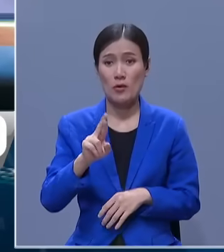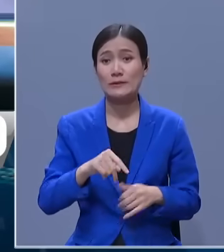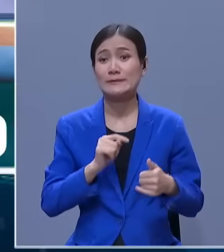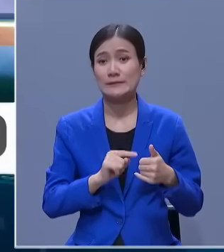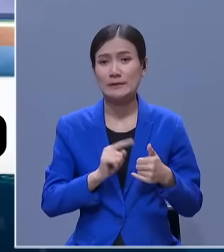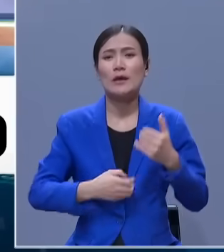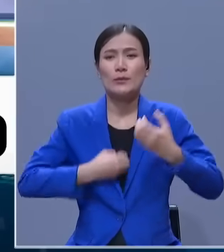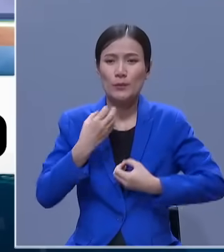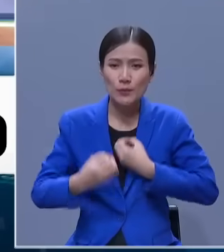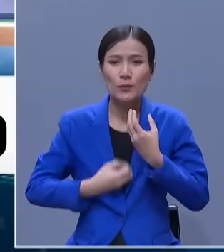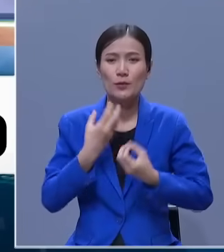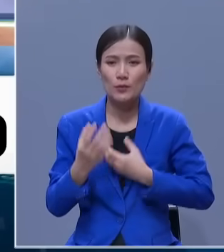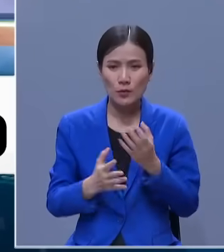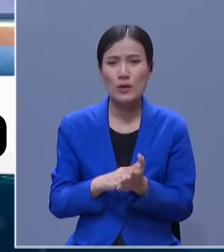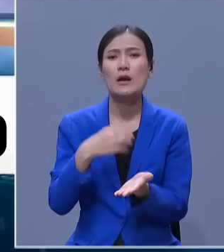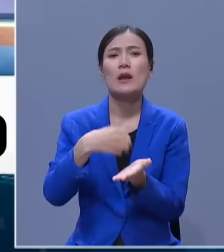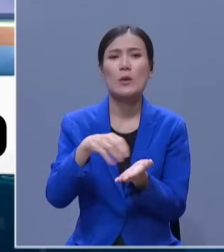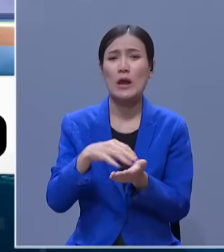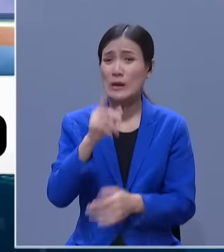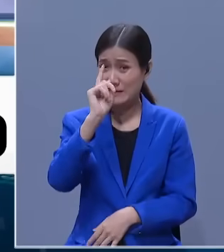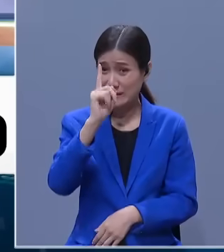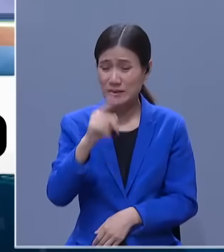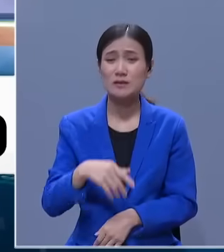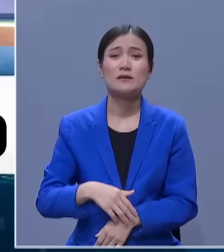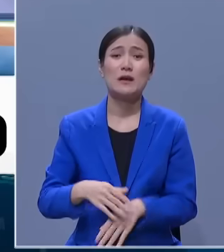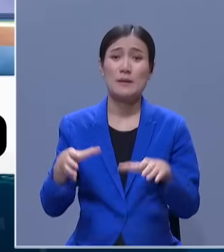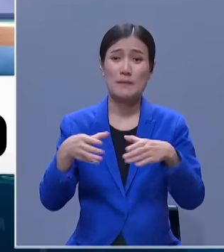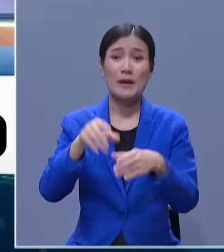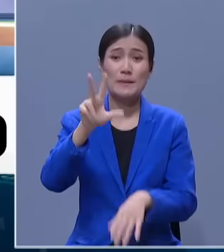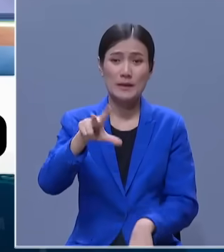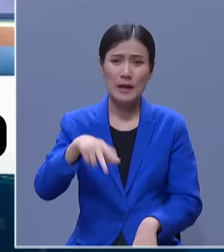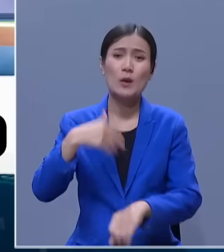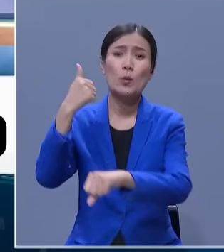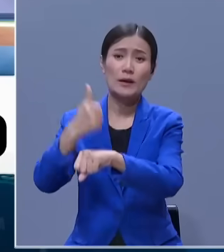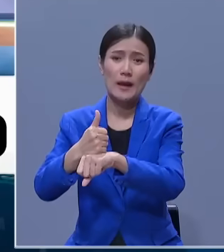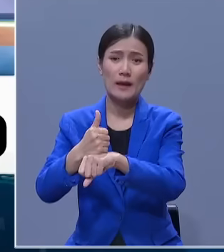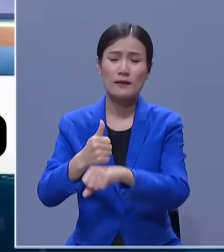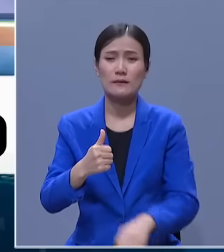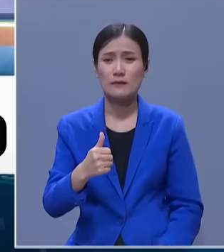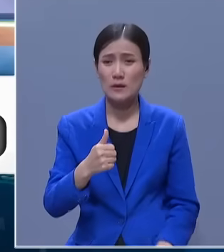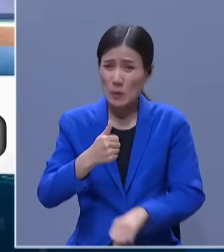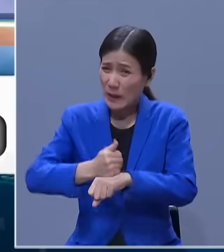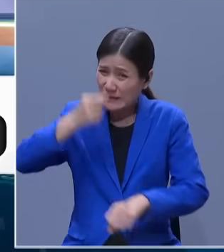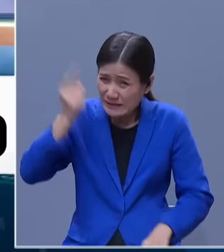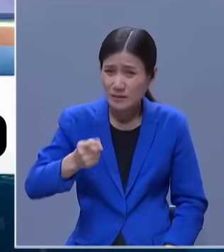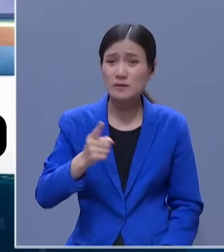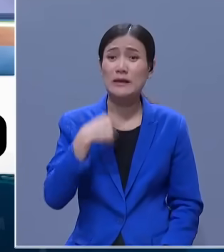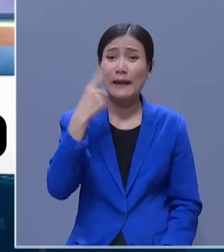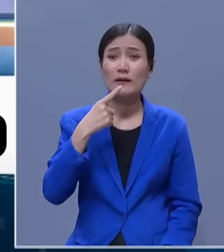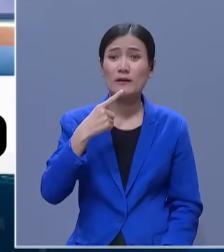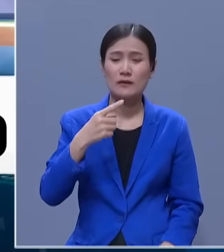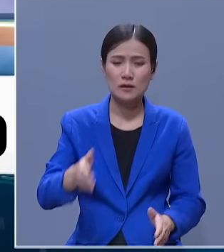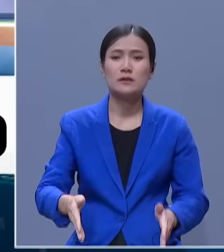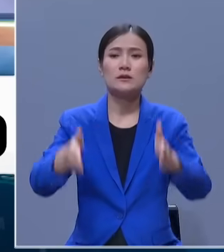ก็พูดตรงๆว่าเอาจริงๆหัวหน้าตัวจริงของเพื่อไทยอยู่ชั้น14ค่ะ อุ้ย ตึกไหนไม่บอกแ